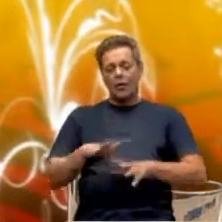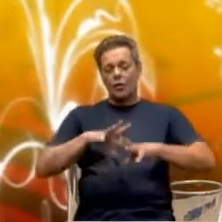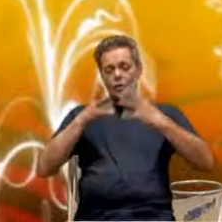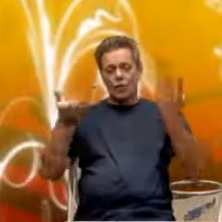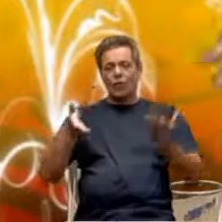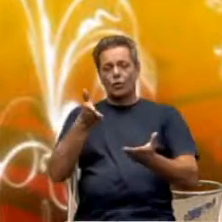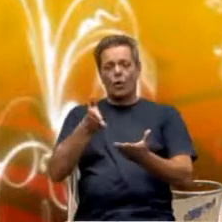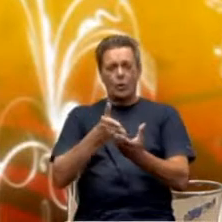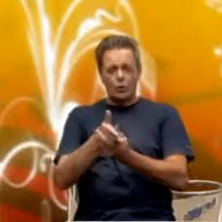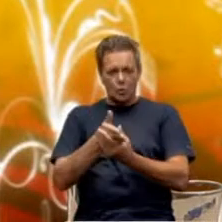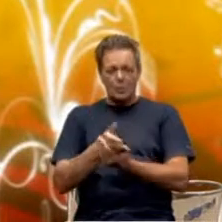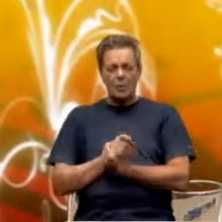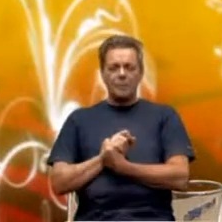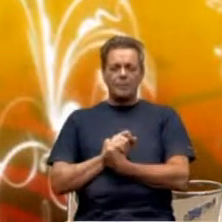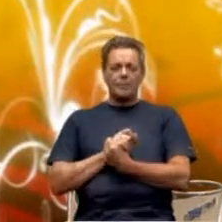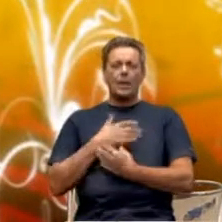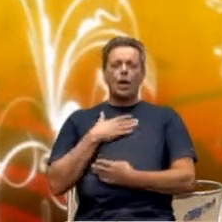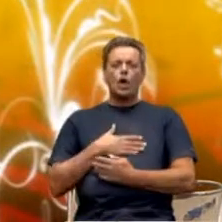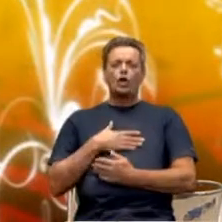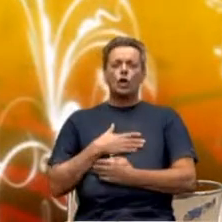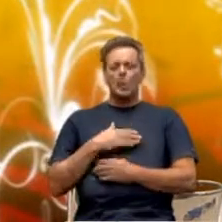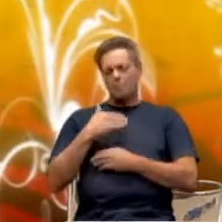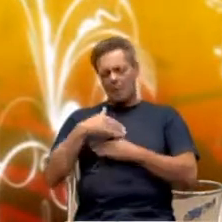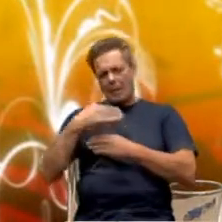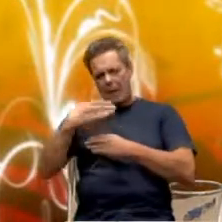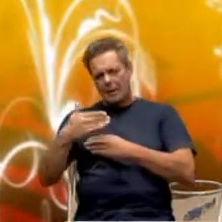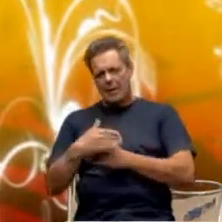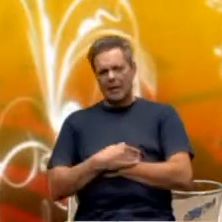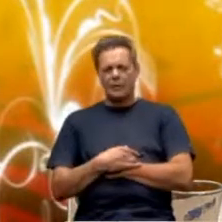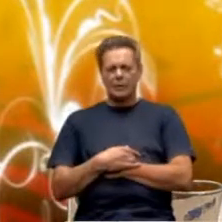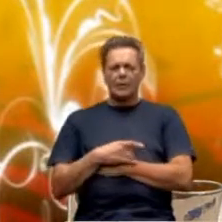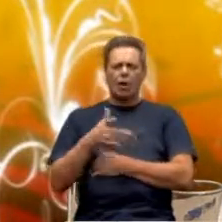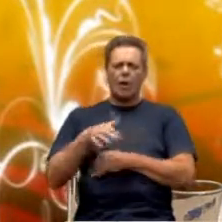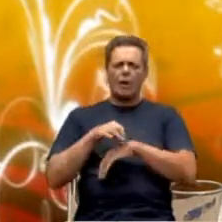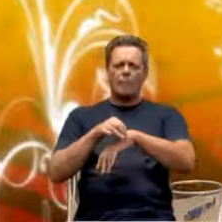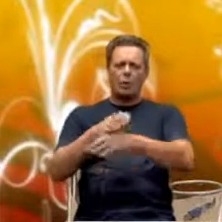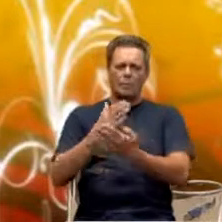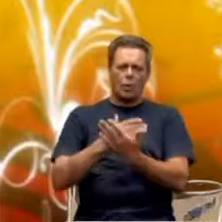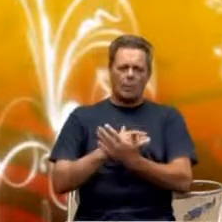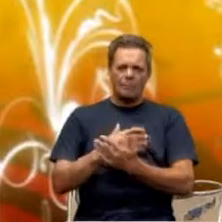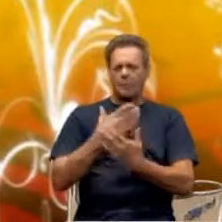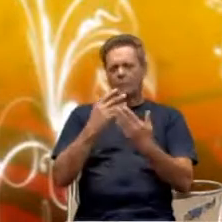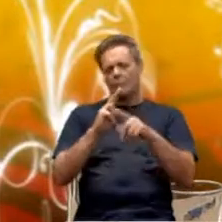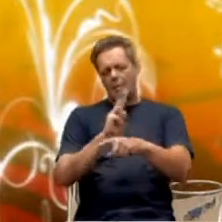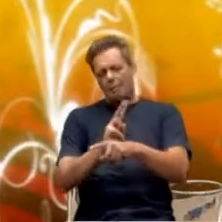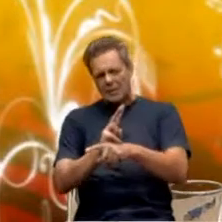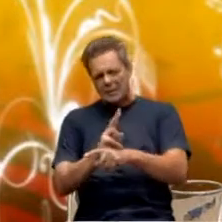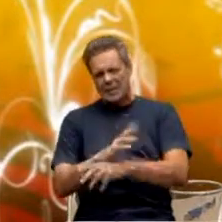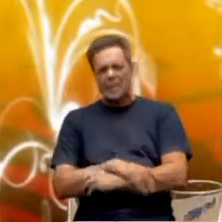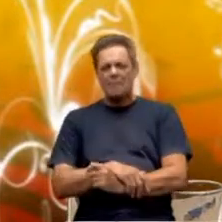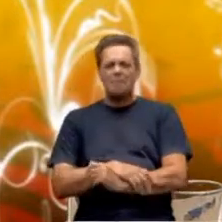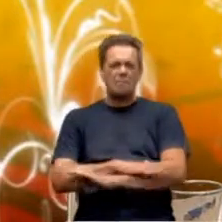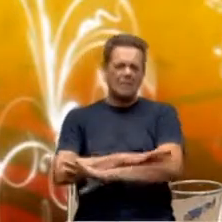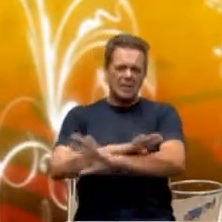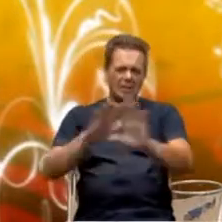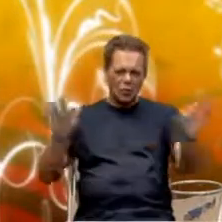helikopter medicinske civilne usluge, želim dalje napredak. Ovo je pilot program. Dragi moji, svi se pazite.